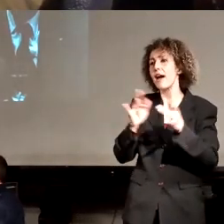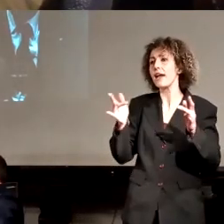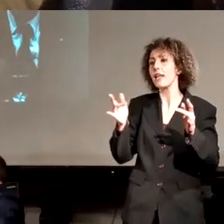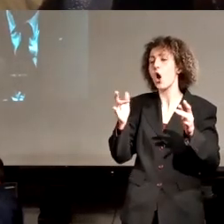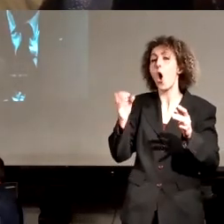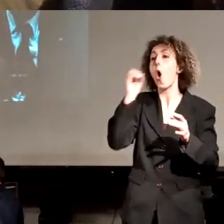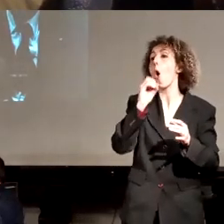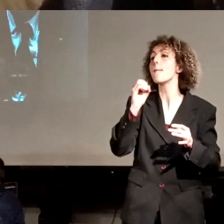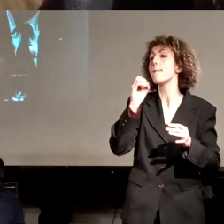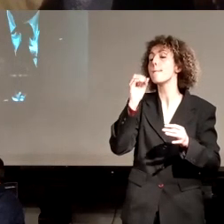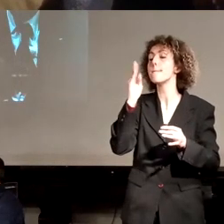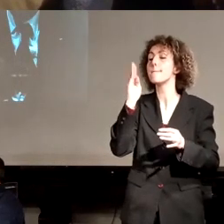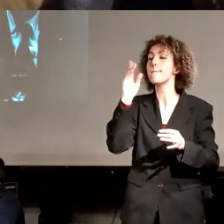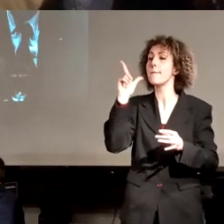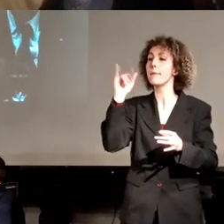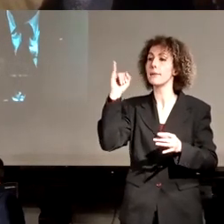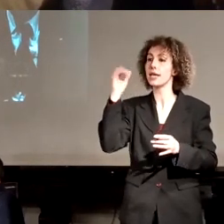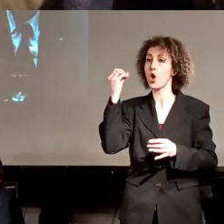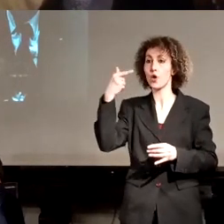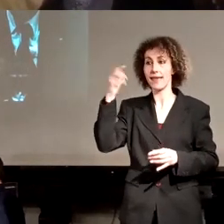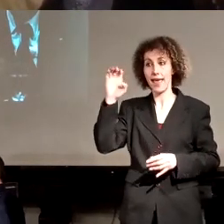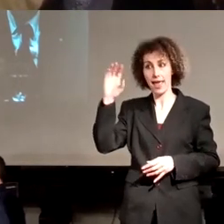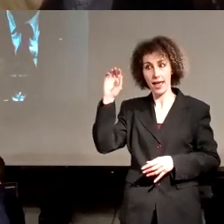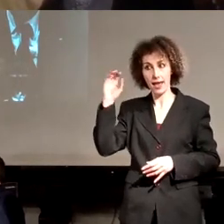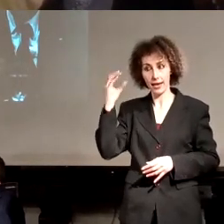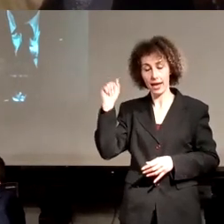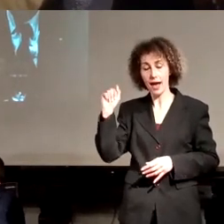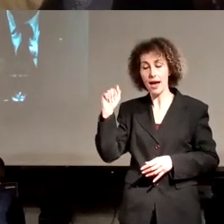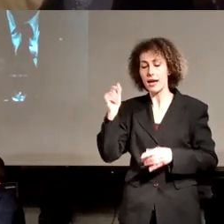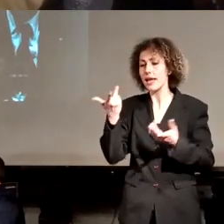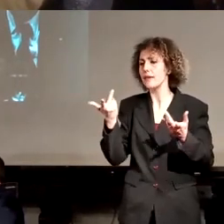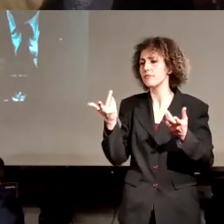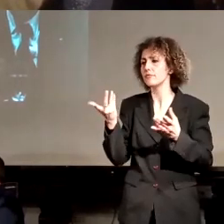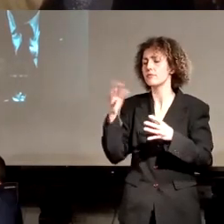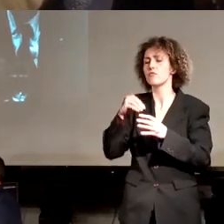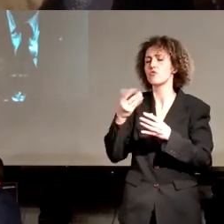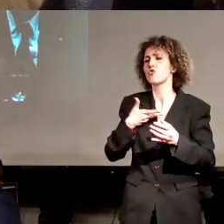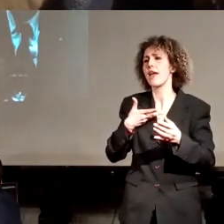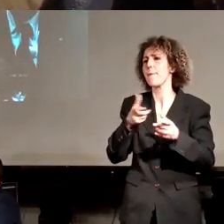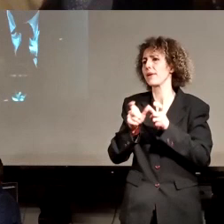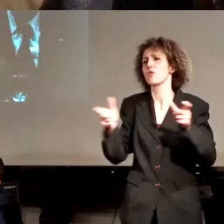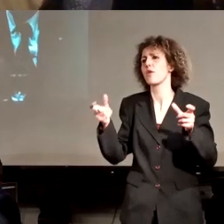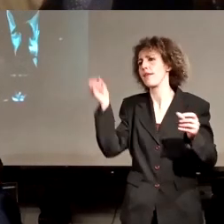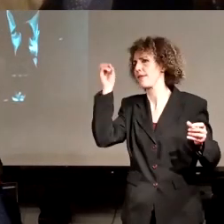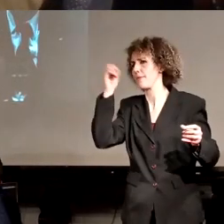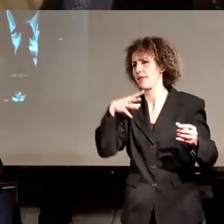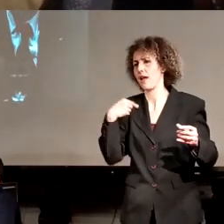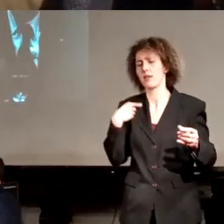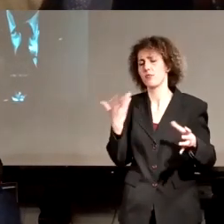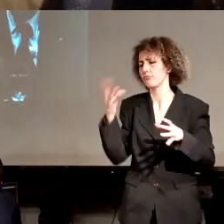pubblico teca perché è una raccolta di cose persone dimenticate e